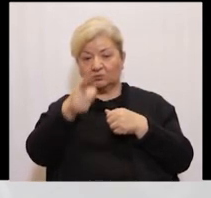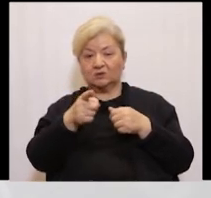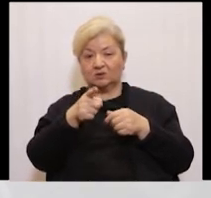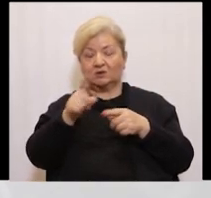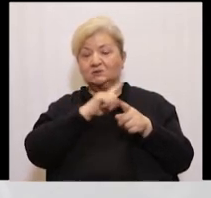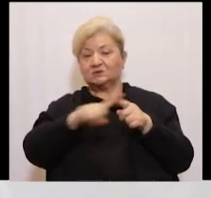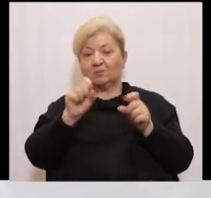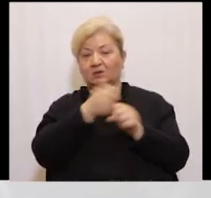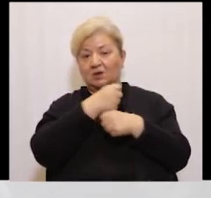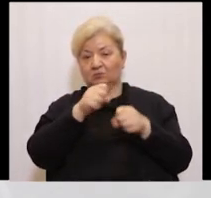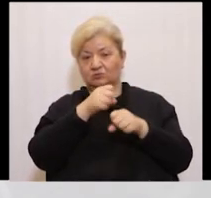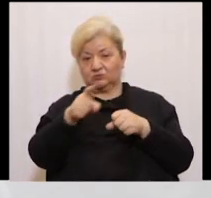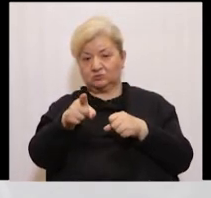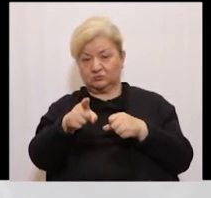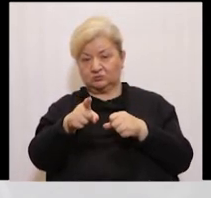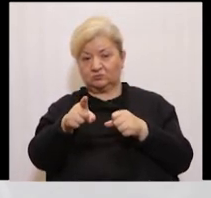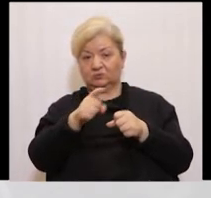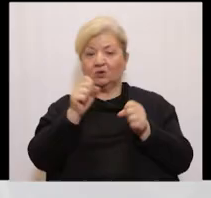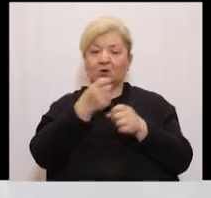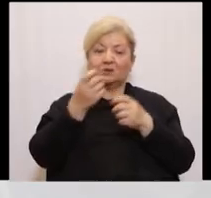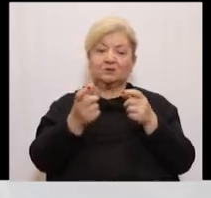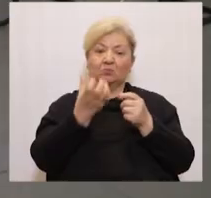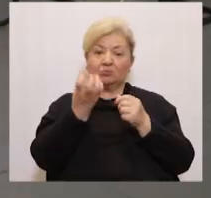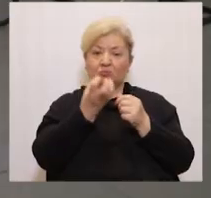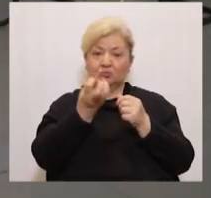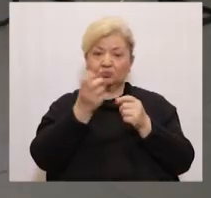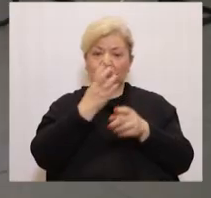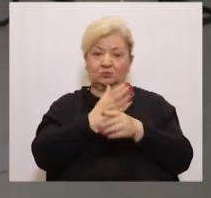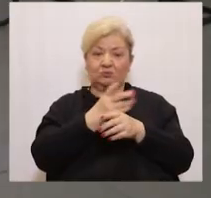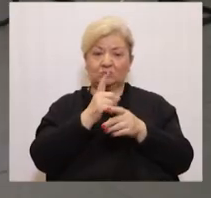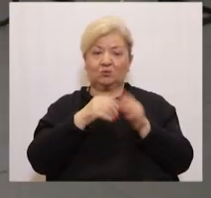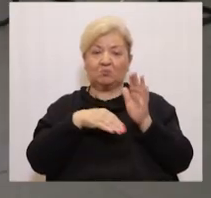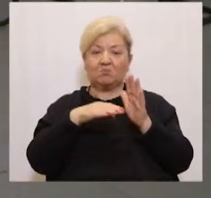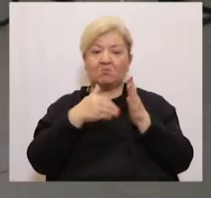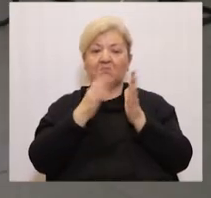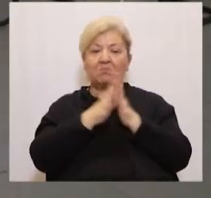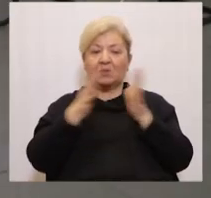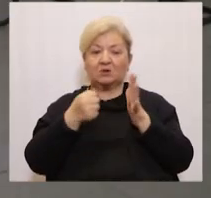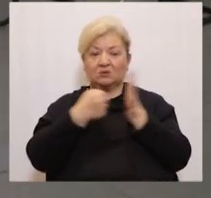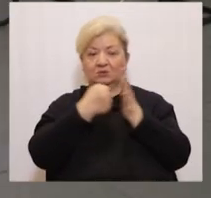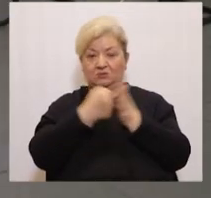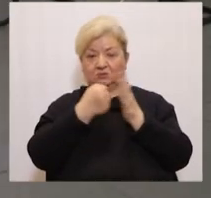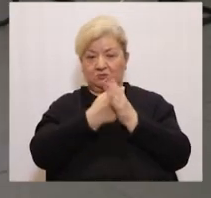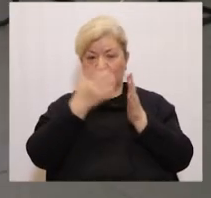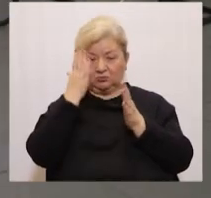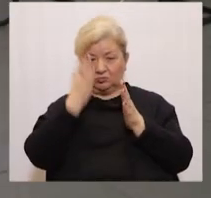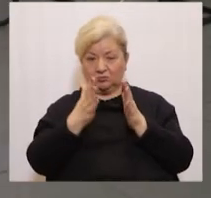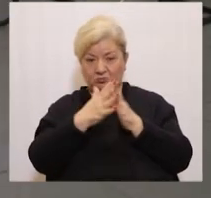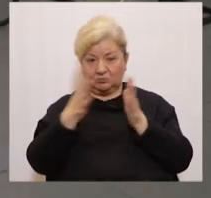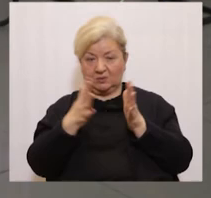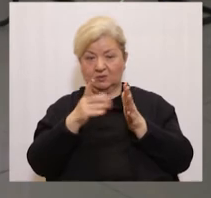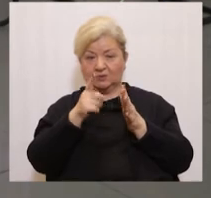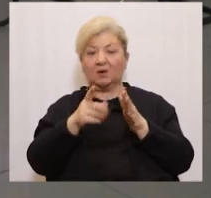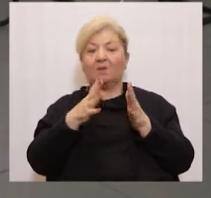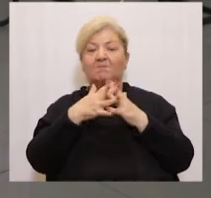სწრაფად ამოძრავდნენ უფრო, ხო? სწრაფად მოძრავი ბურთულა მეტად დაეჯახება კედელს და ფიზიკურ ტერმინოლოგიას თუ